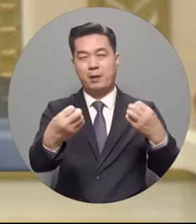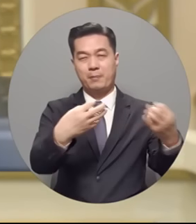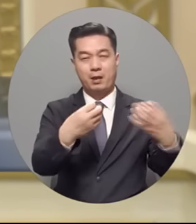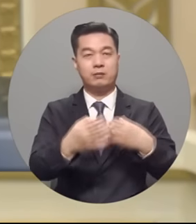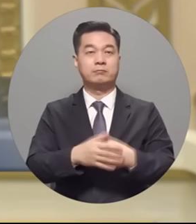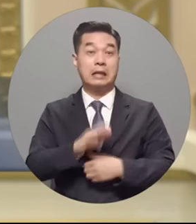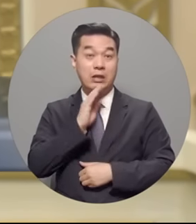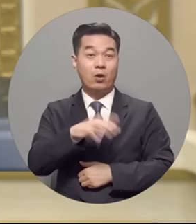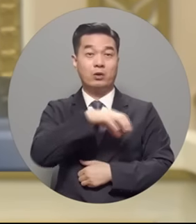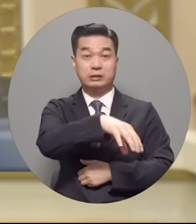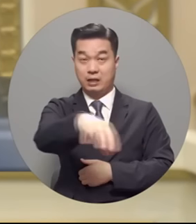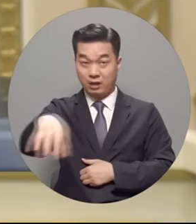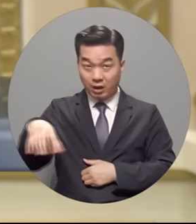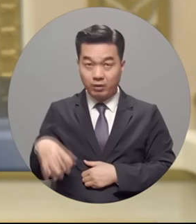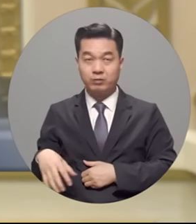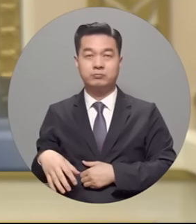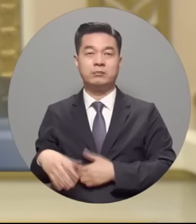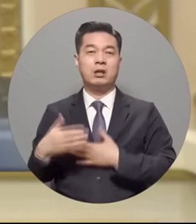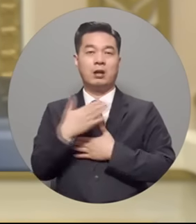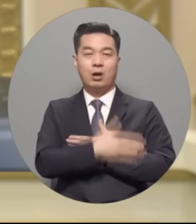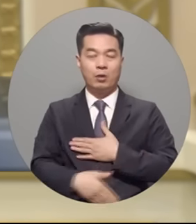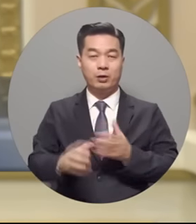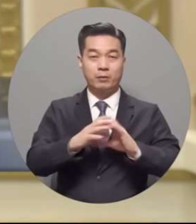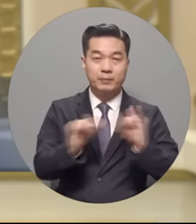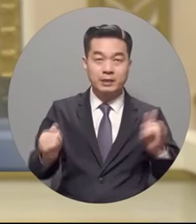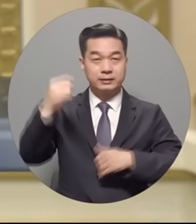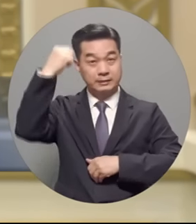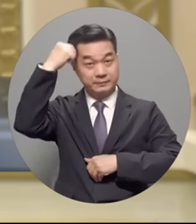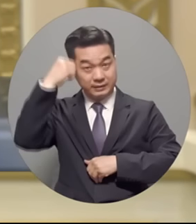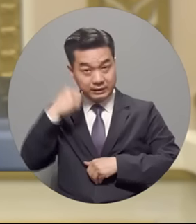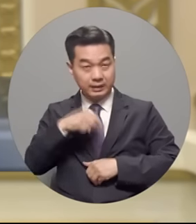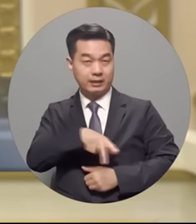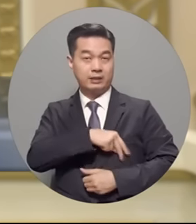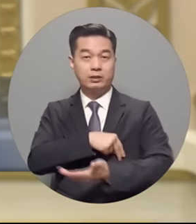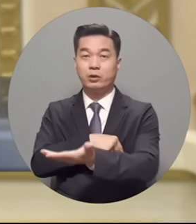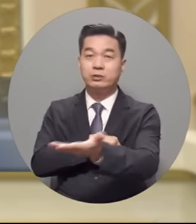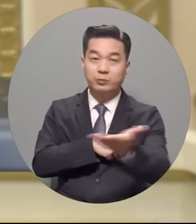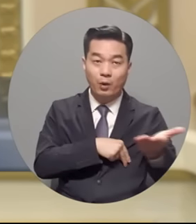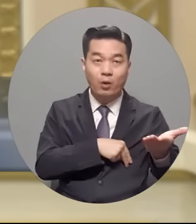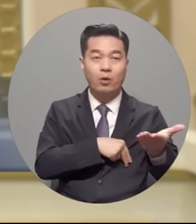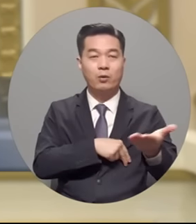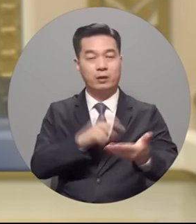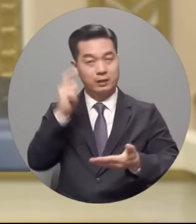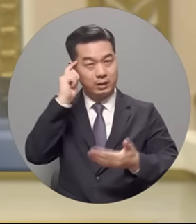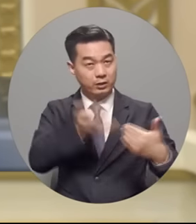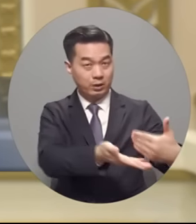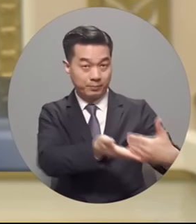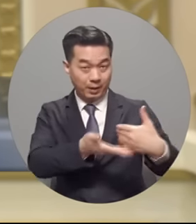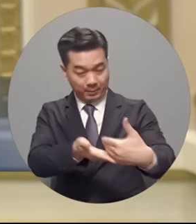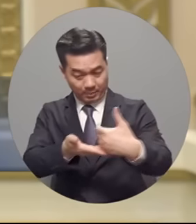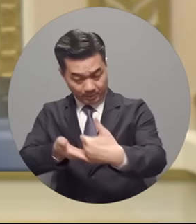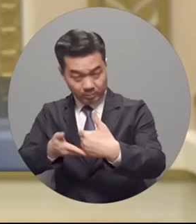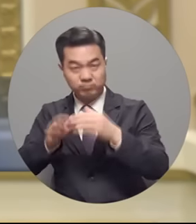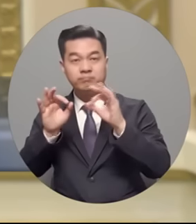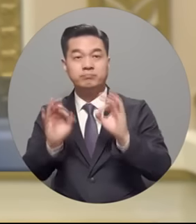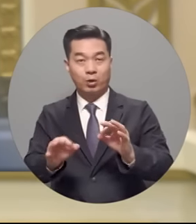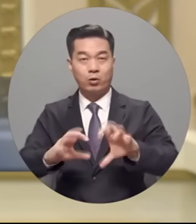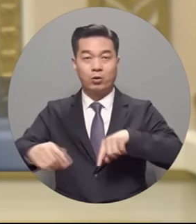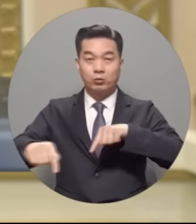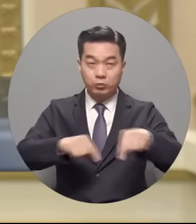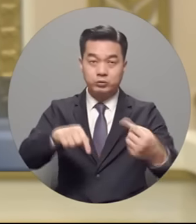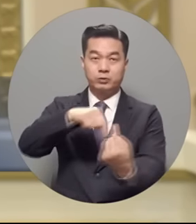최일선 현장에서 온몸으로 민심을 느낀 의원님들 여러분의 의견을